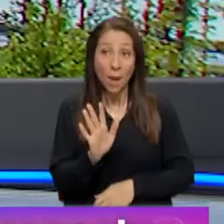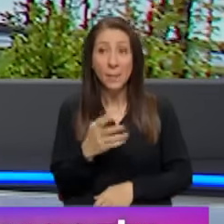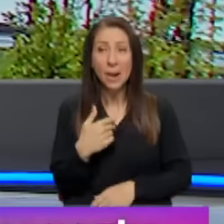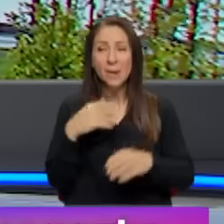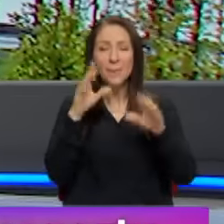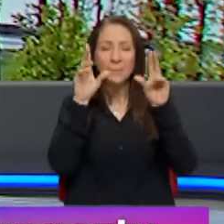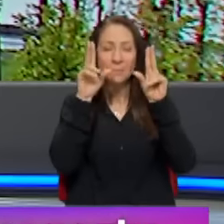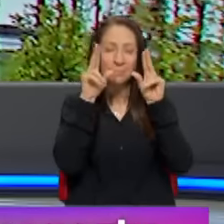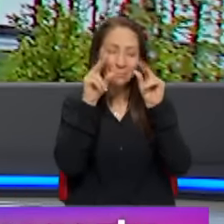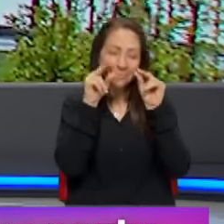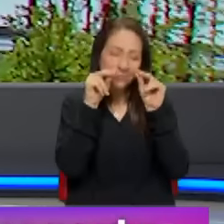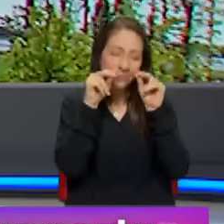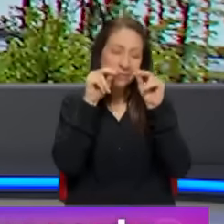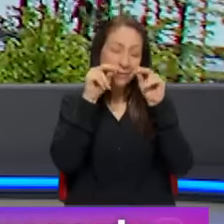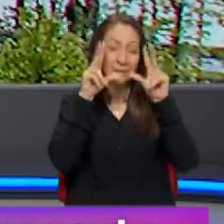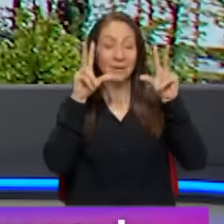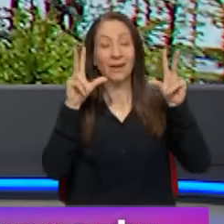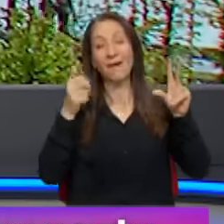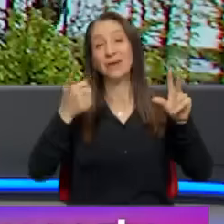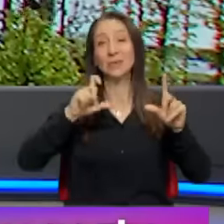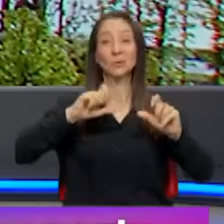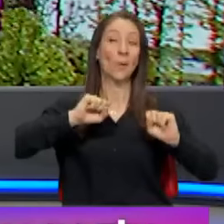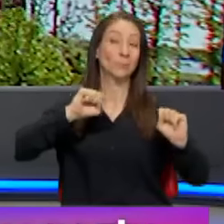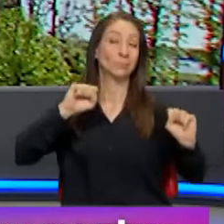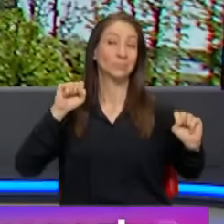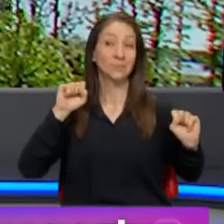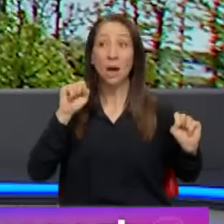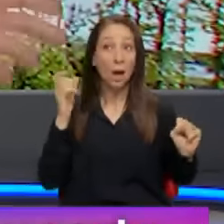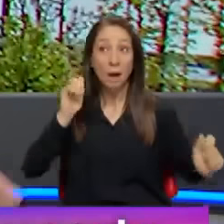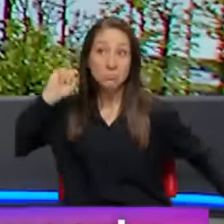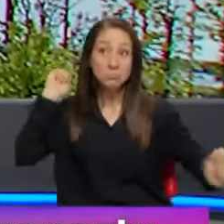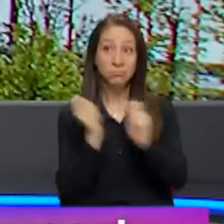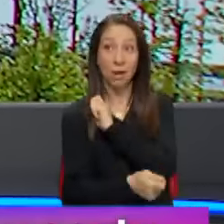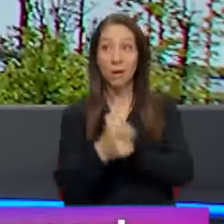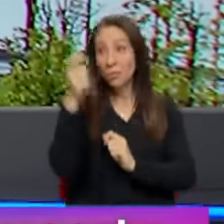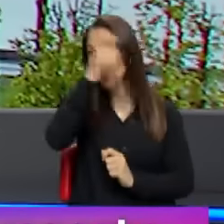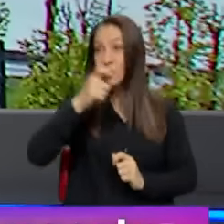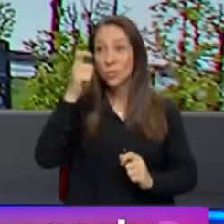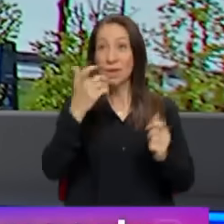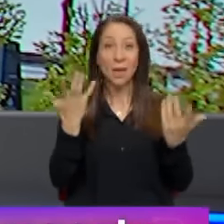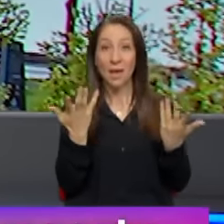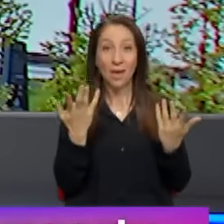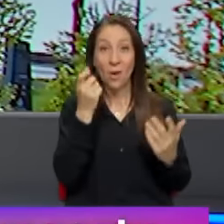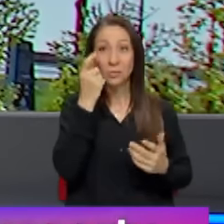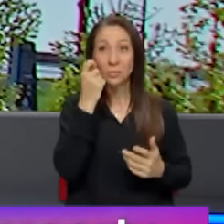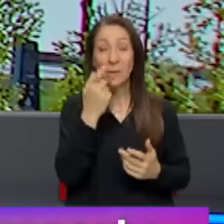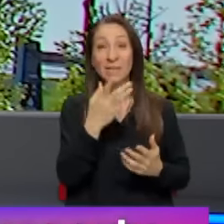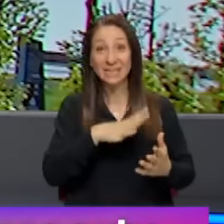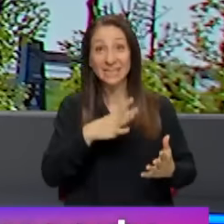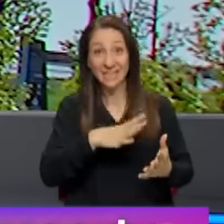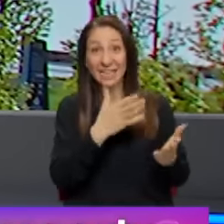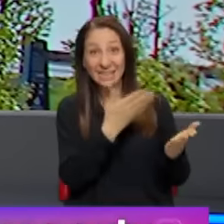gözümüzü kapatalım, sonra bir açalım, 6 ay sonra uyanalım. Bakın nasıl bir Türkiye, böyle bir özlemi de dillendirirken Nurettin